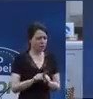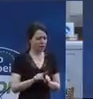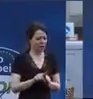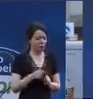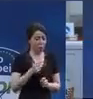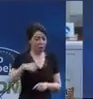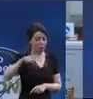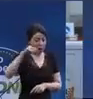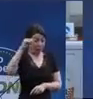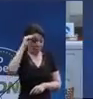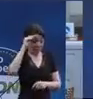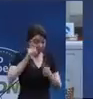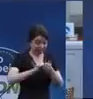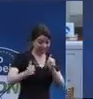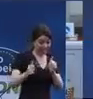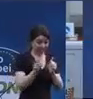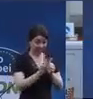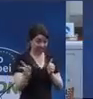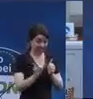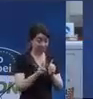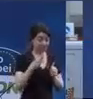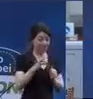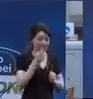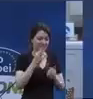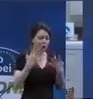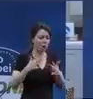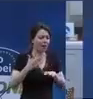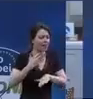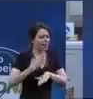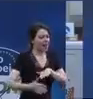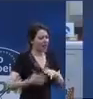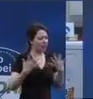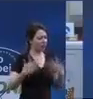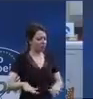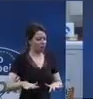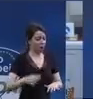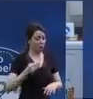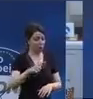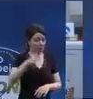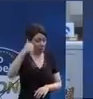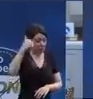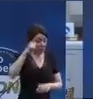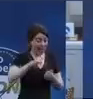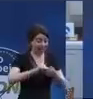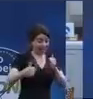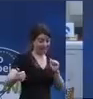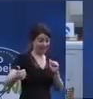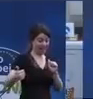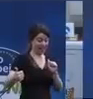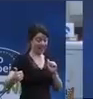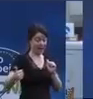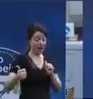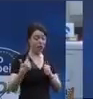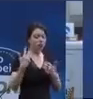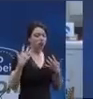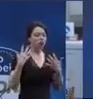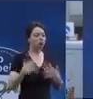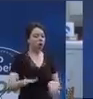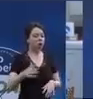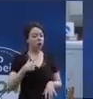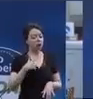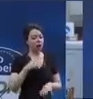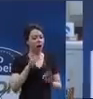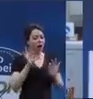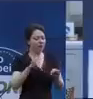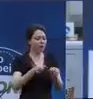imparerai la differenza sarà troppo tardi Quando imparerai la differenza avrai perso